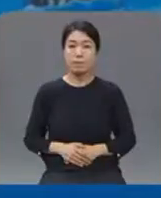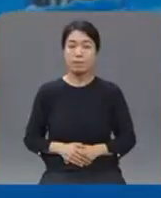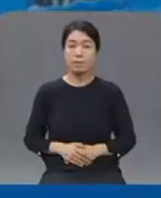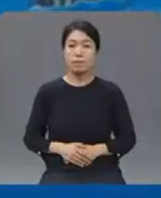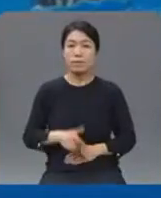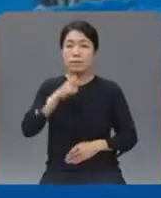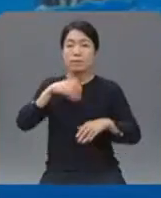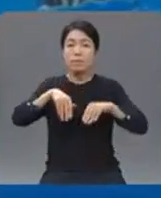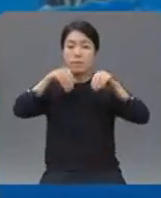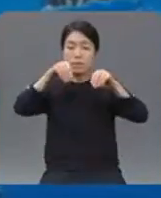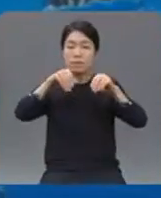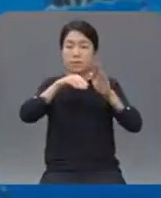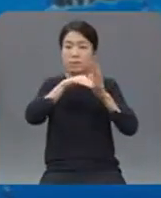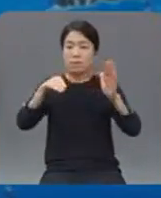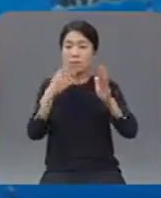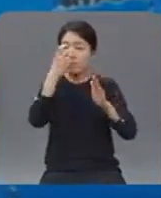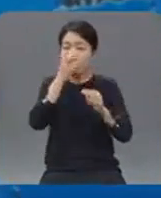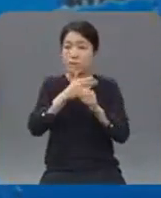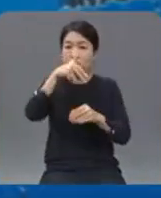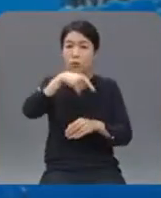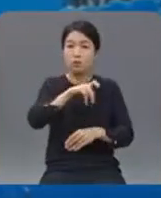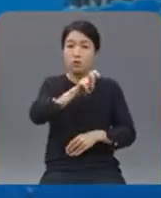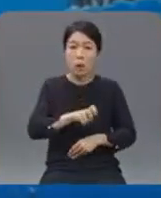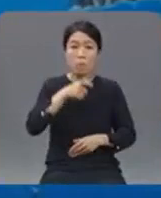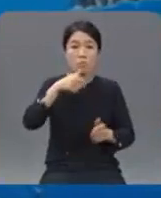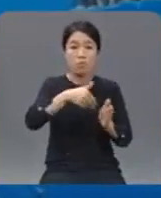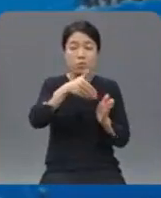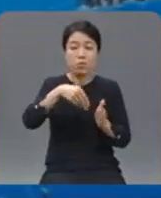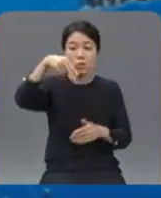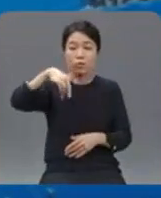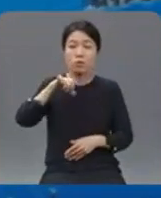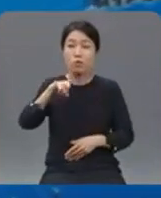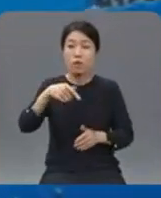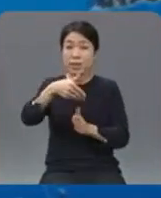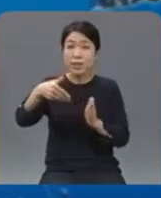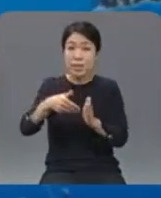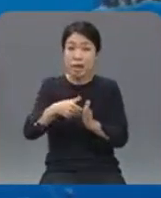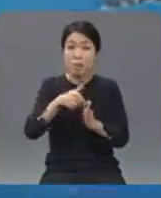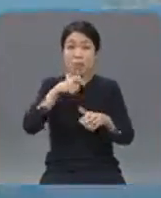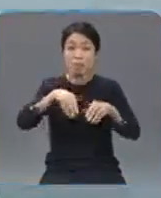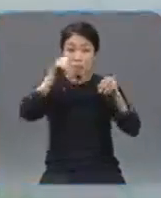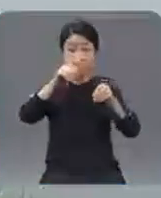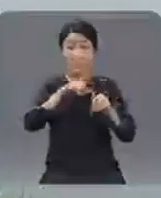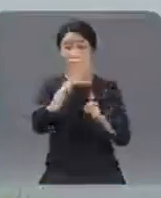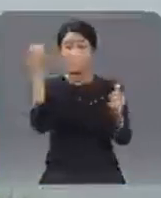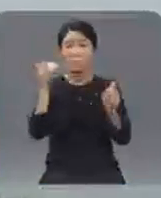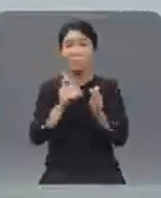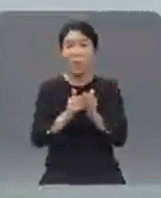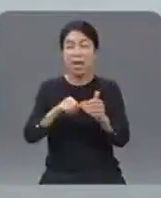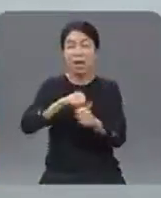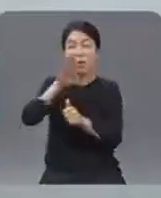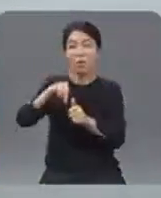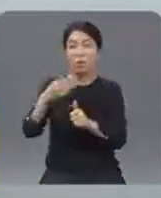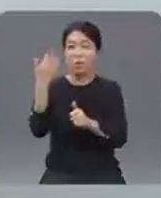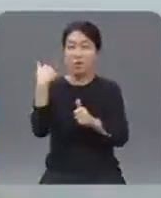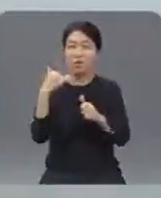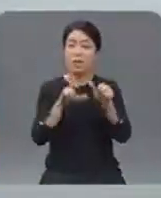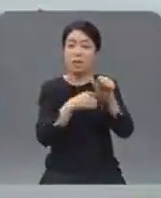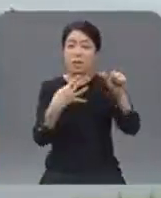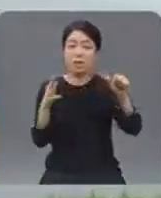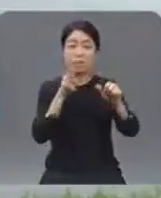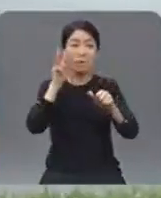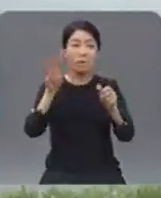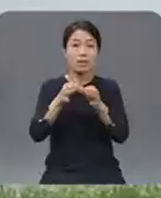가문 단계로 관리 중이었던 주암댐과 수화댐이 가문 단계에서 해제됐습니다 환경부는 지난 4일부터